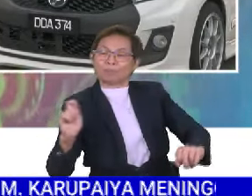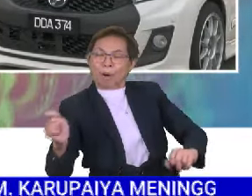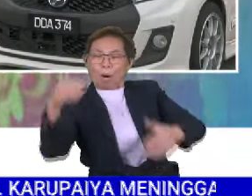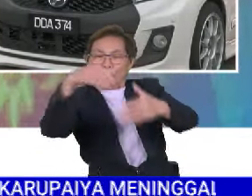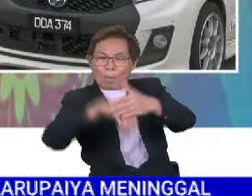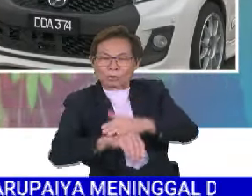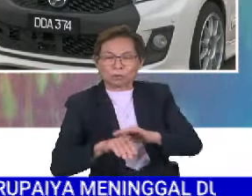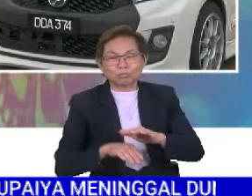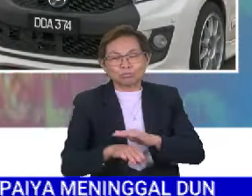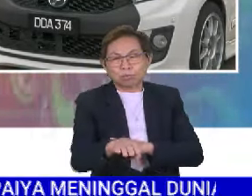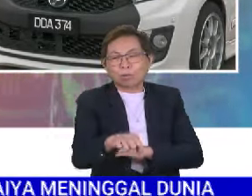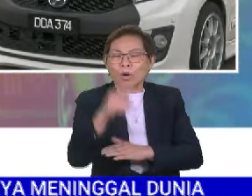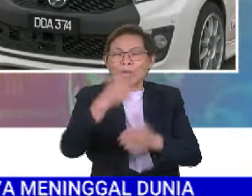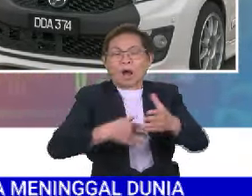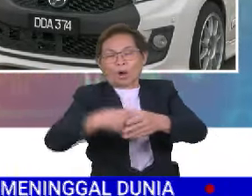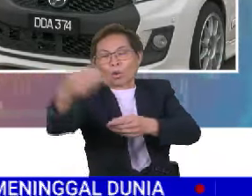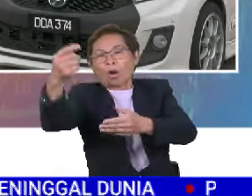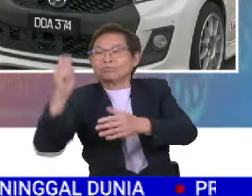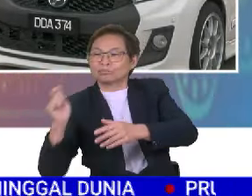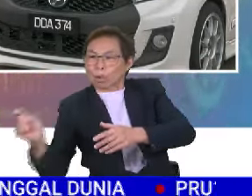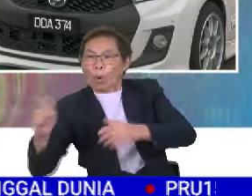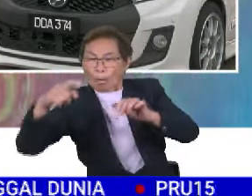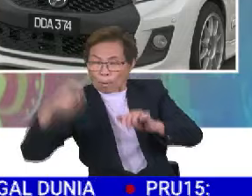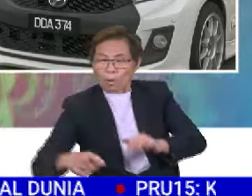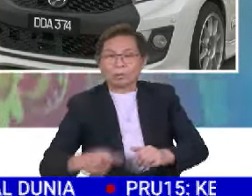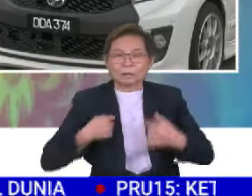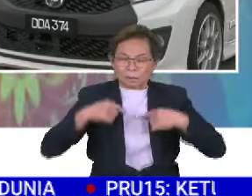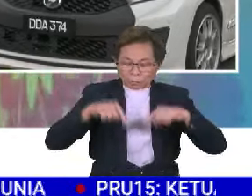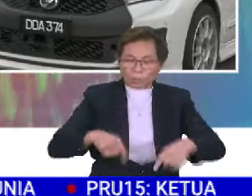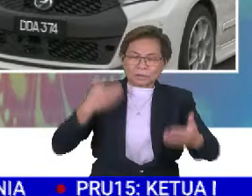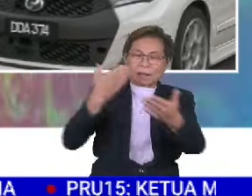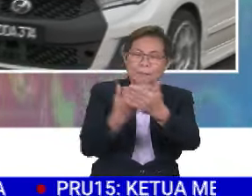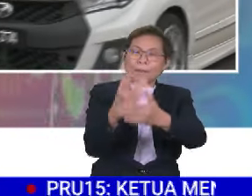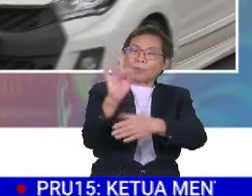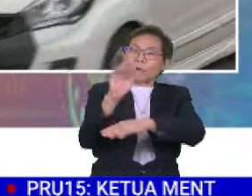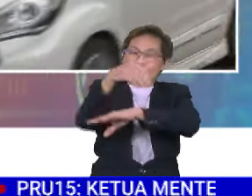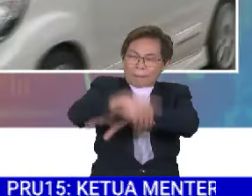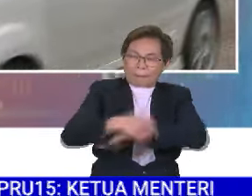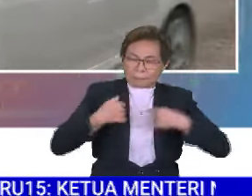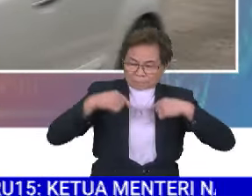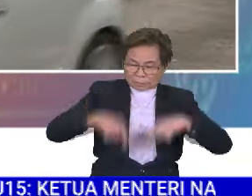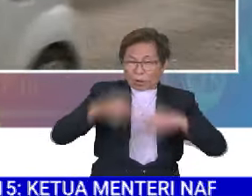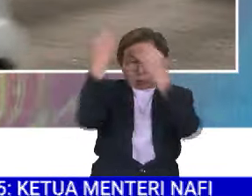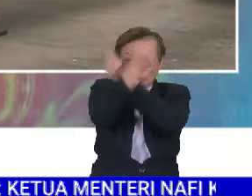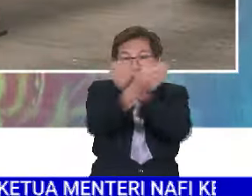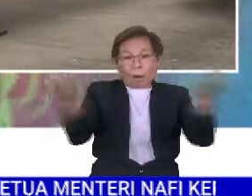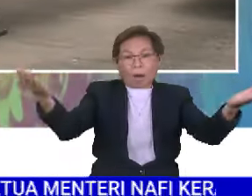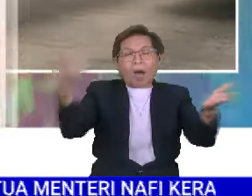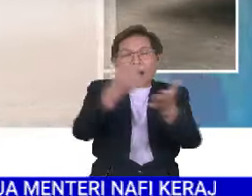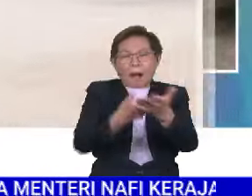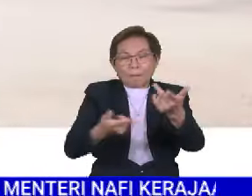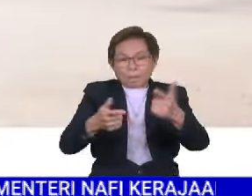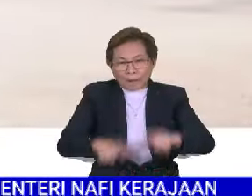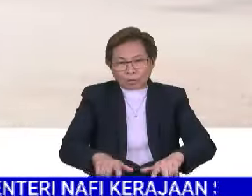dan keluar kaunter pembayaran tol. Saya akan berada di sini sehingga pukul 8 malam nanti untuk membawakan